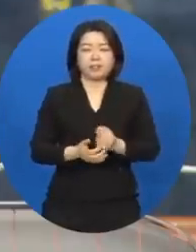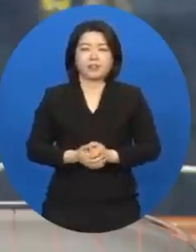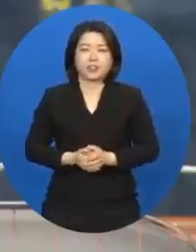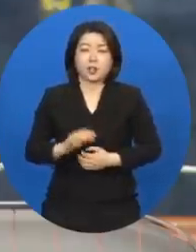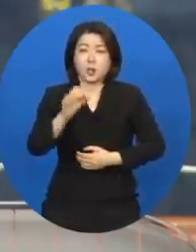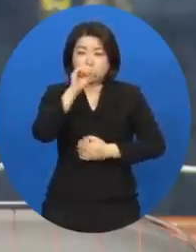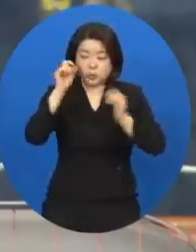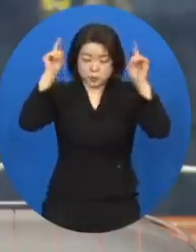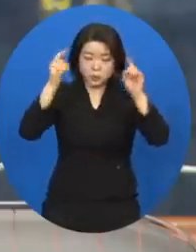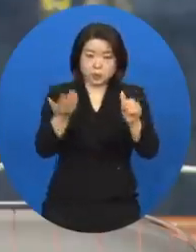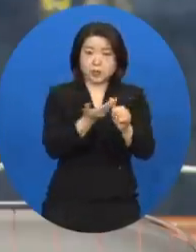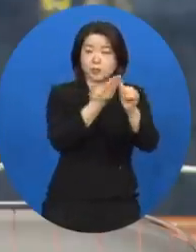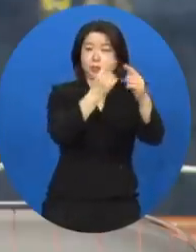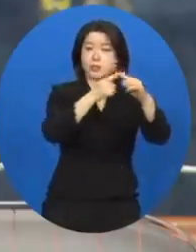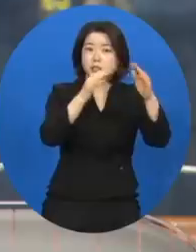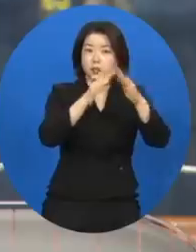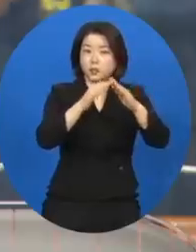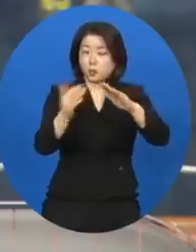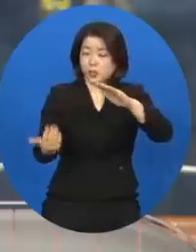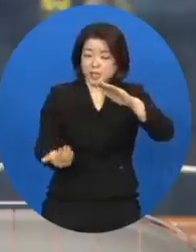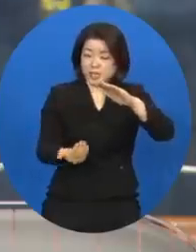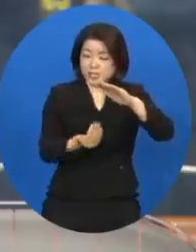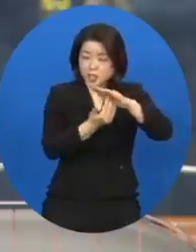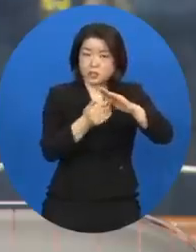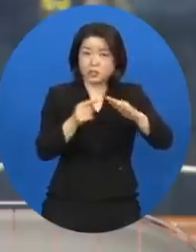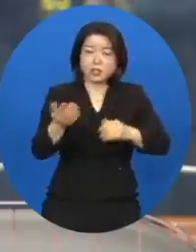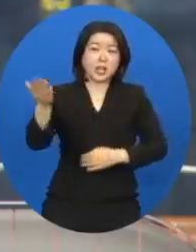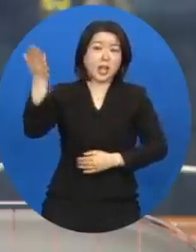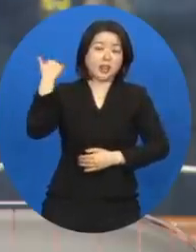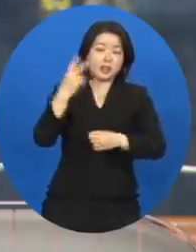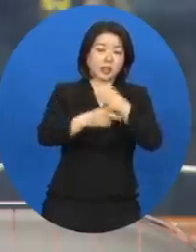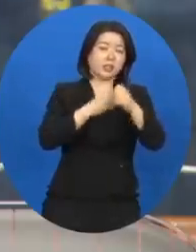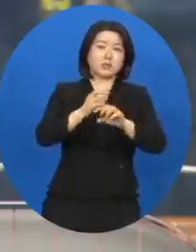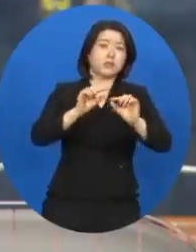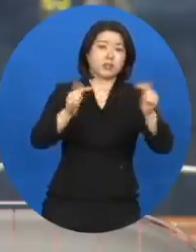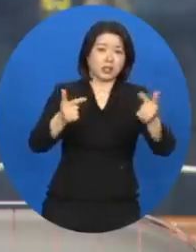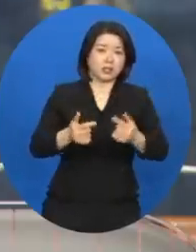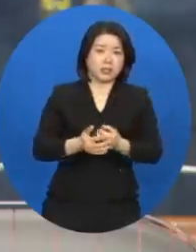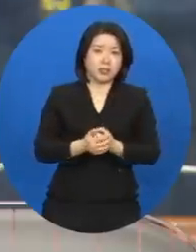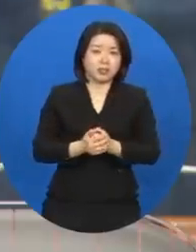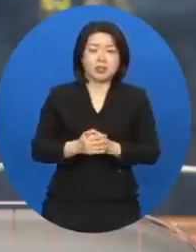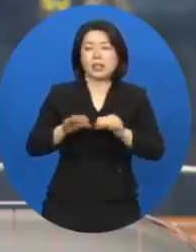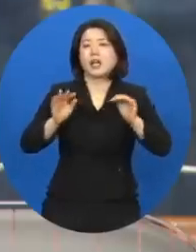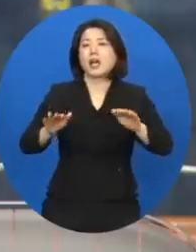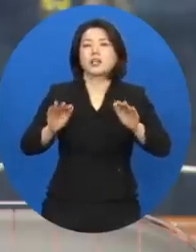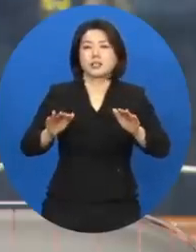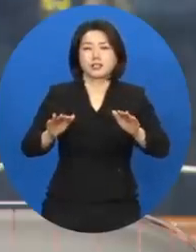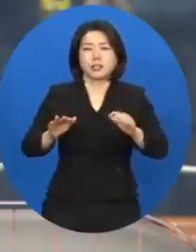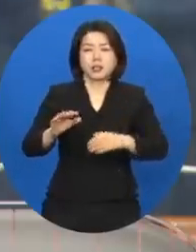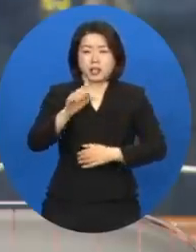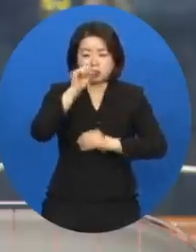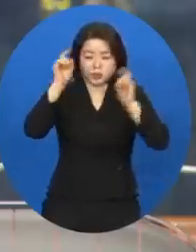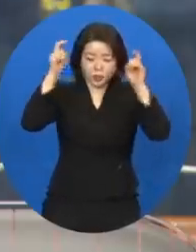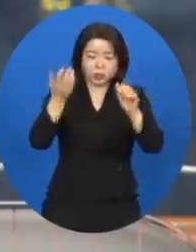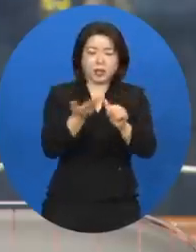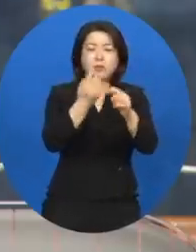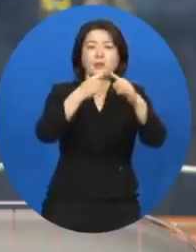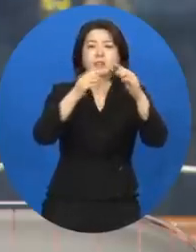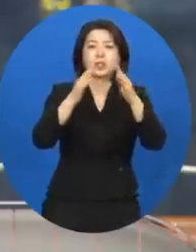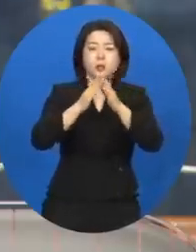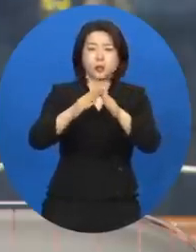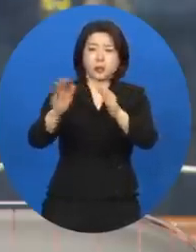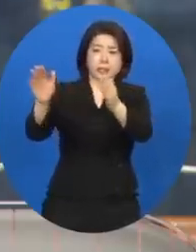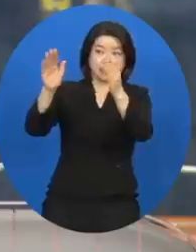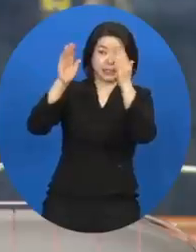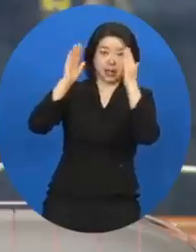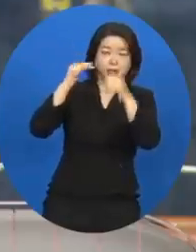선한목자교회 전성기는 지난 20년이 아니에요. 이제 선한목자교회를 향한 하나님의